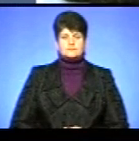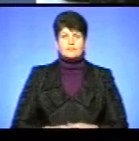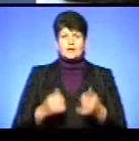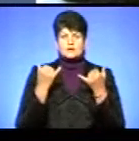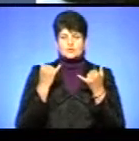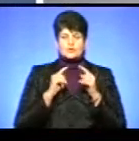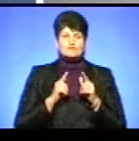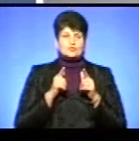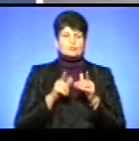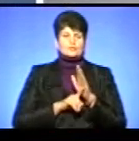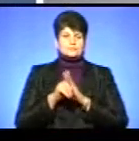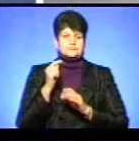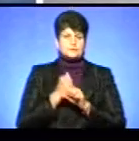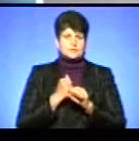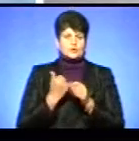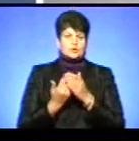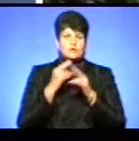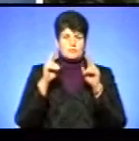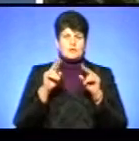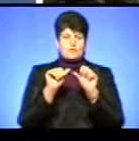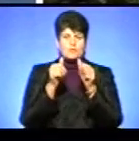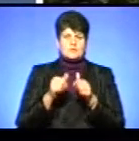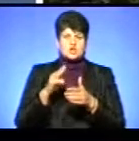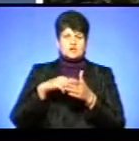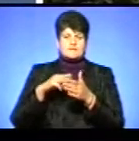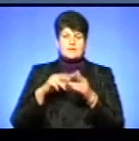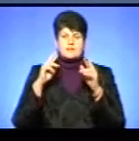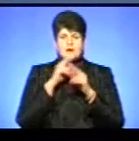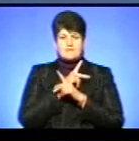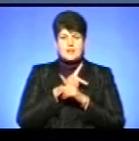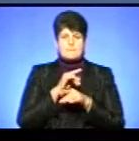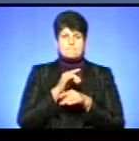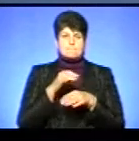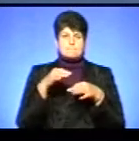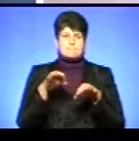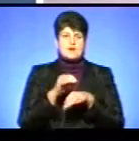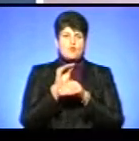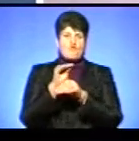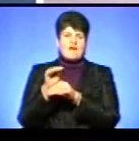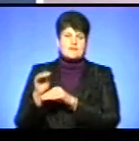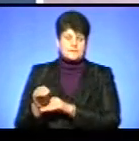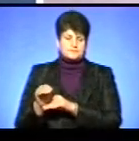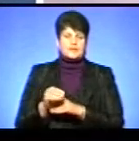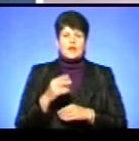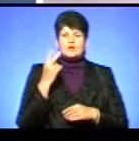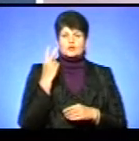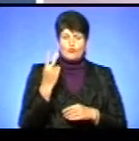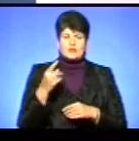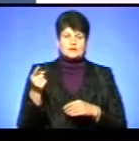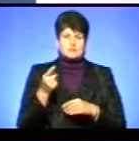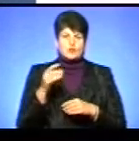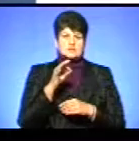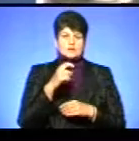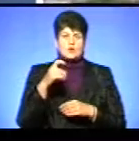Сьогодні вступили в дію нові правила оформлення штрафів за неправильне паркування. Двоє тернополян Олександр Хома